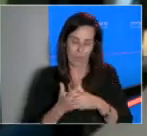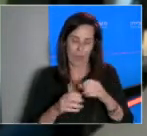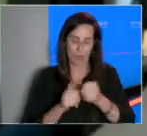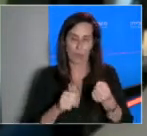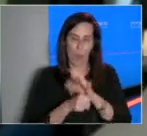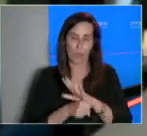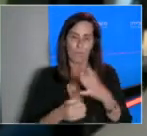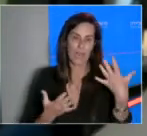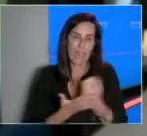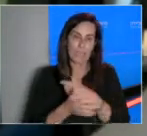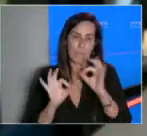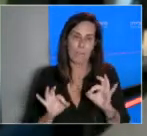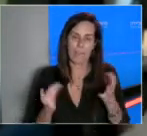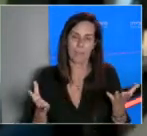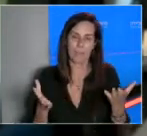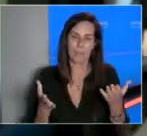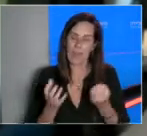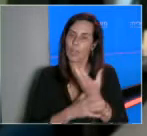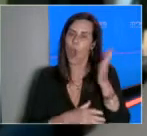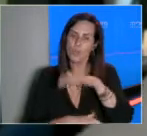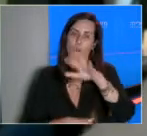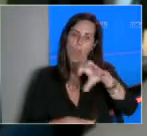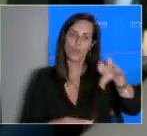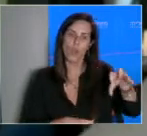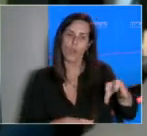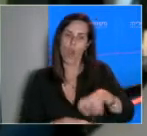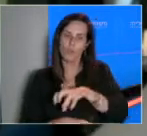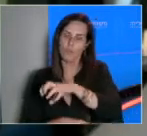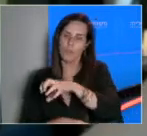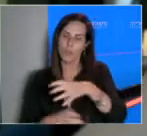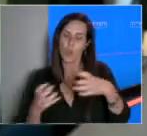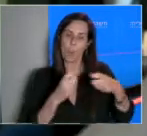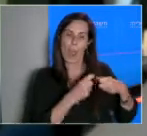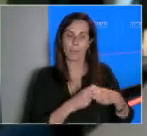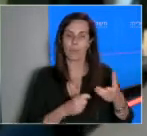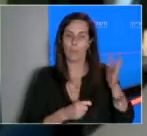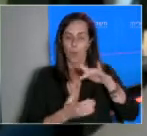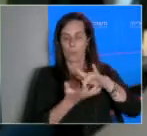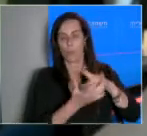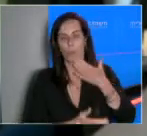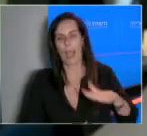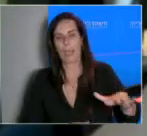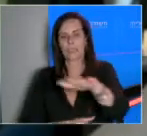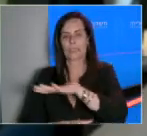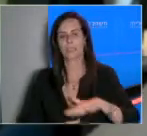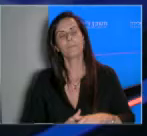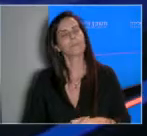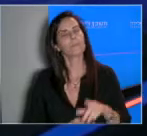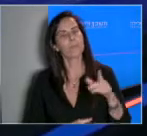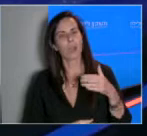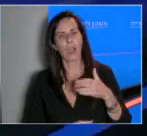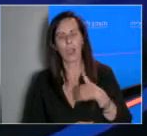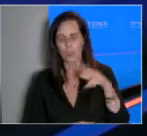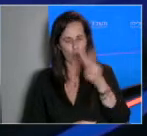שעבר עלינו, ולהצליח באמת להקים עוד ועוד גרעינים כאלה של קואופרטיב בעוד חלקים בארץ.